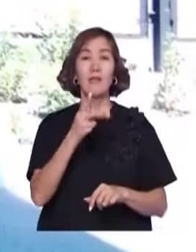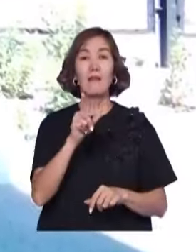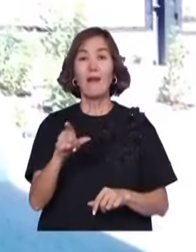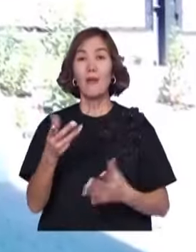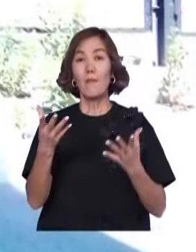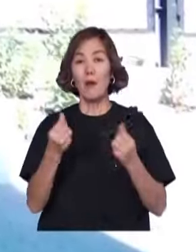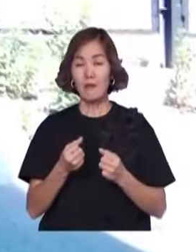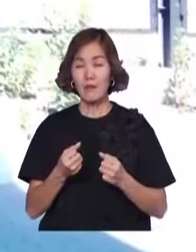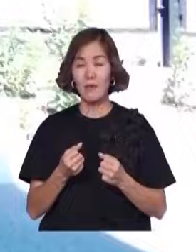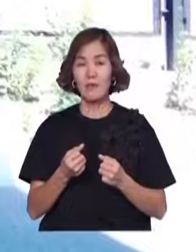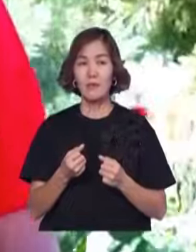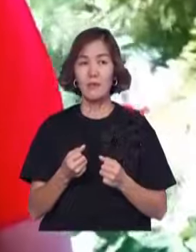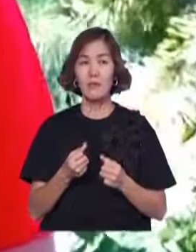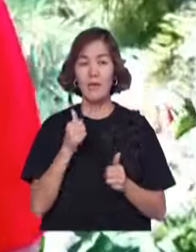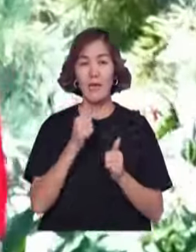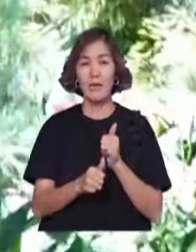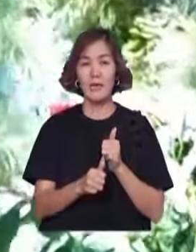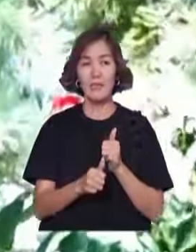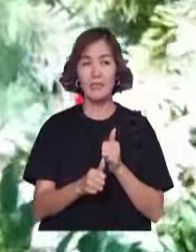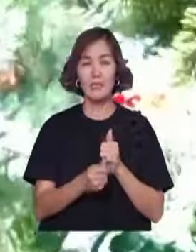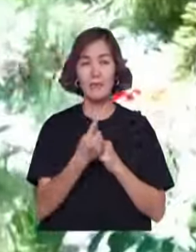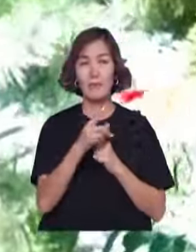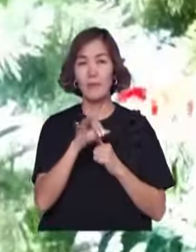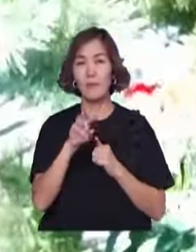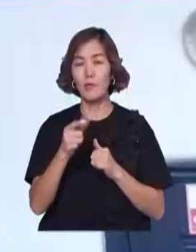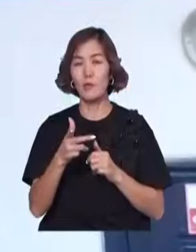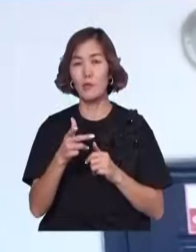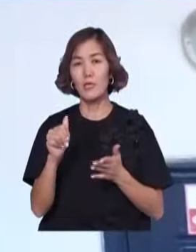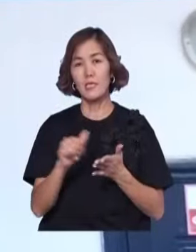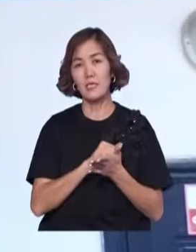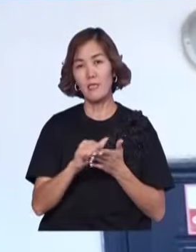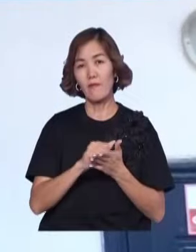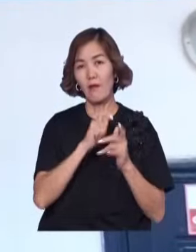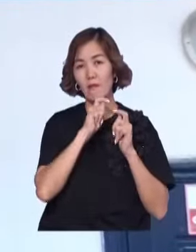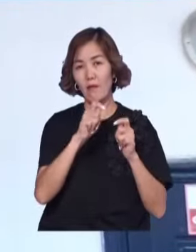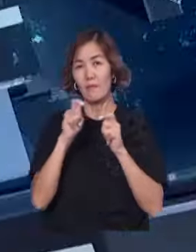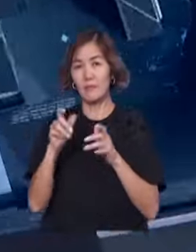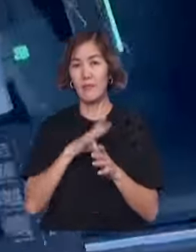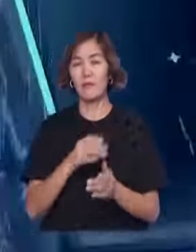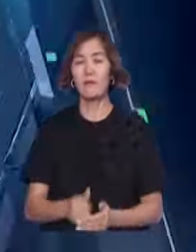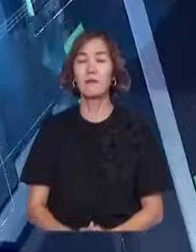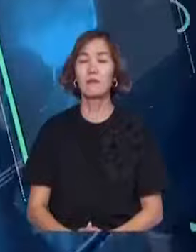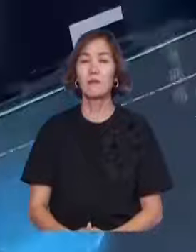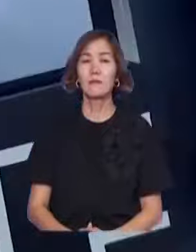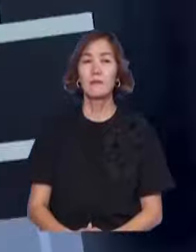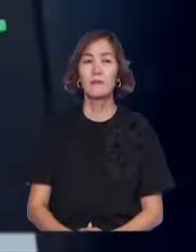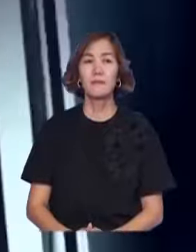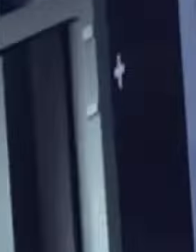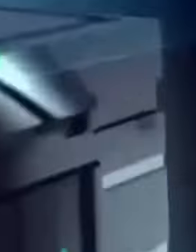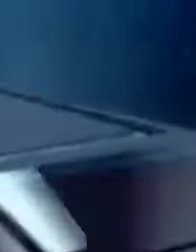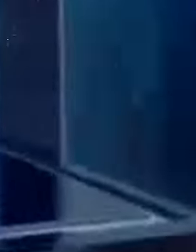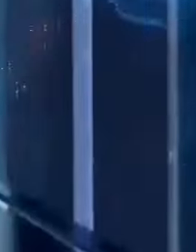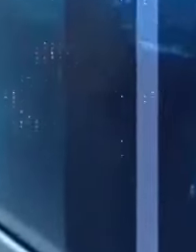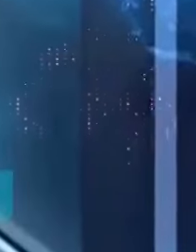дәрігер еншілепті. Олардың әрқайсысы құны 1 миллион теңгелік сертификатқа ие болған. Құрманжан Қасымжанұлы,